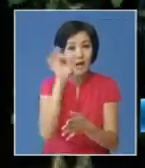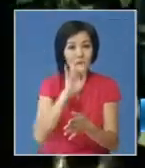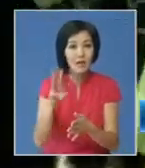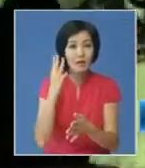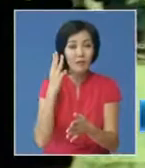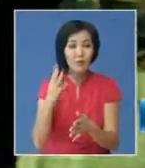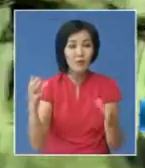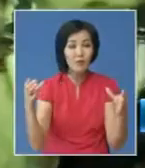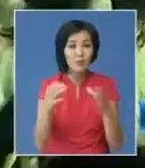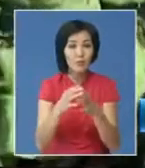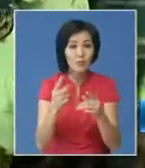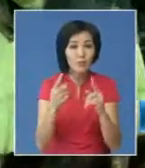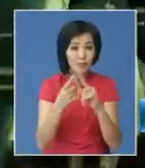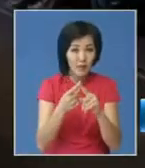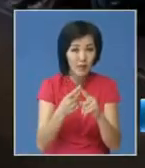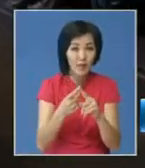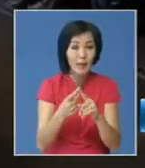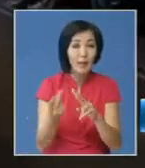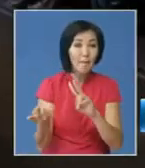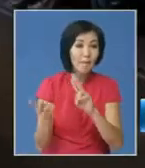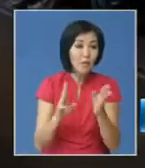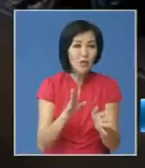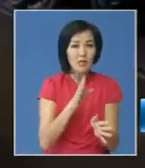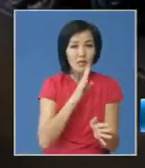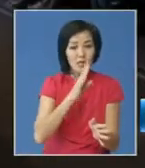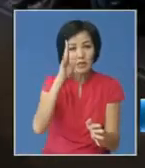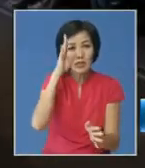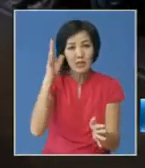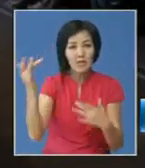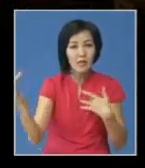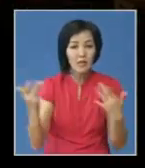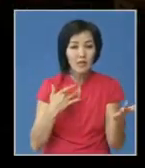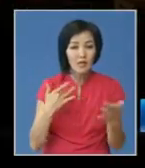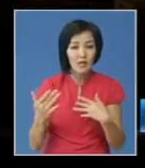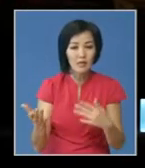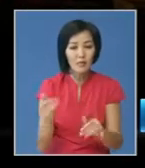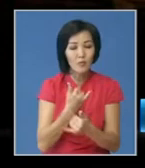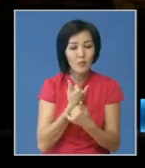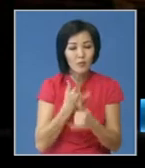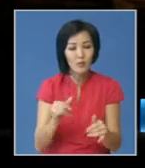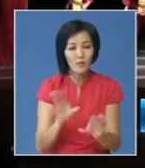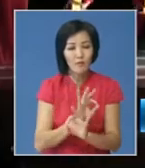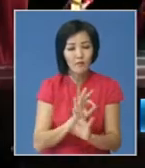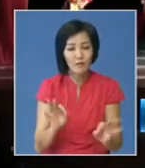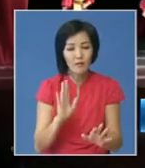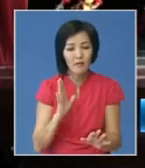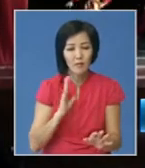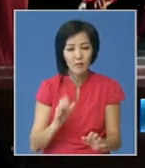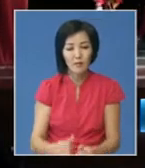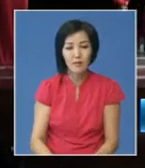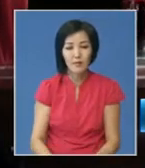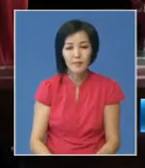би ұжымының бірі. Мың бұралған биші қыз жігіттер мына концертте соған сай өнер көрсетті.